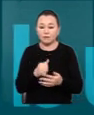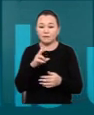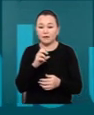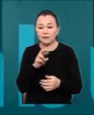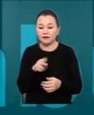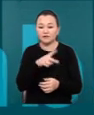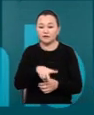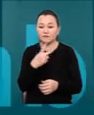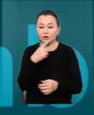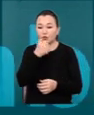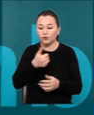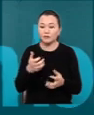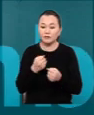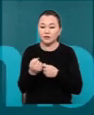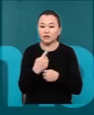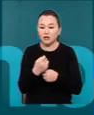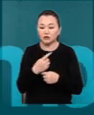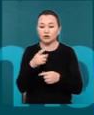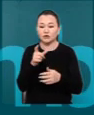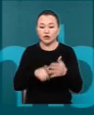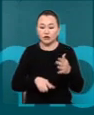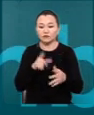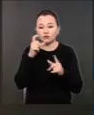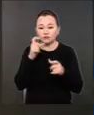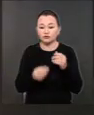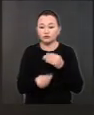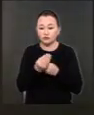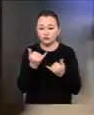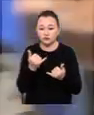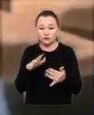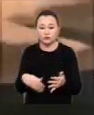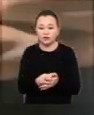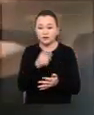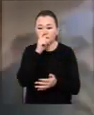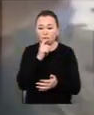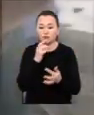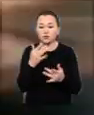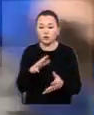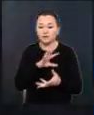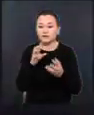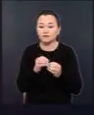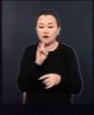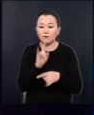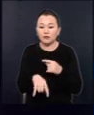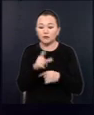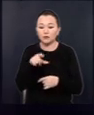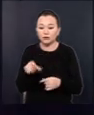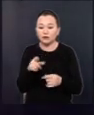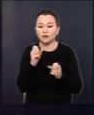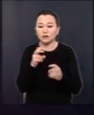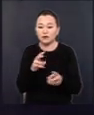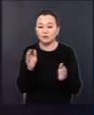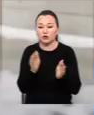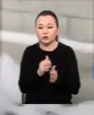2021 года. Принимают заказы и ведут странички в соцсетях по сей день. И неясно, сколько всего обманутых людей. Как минимум